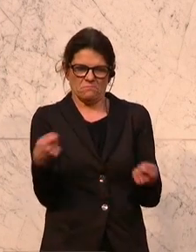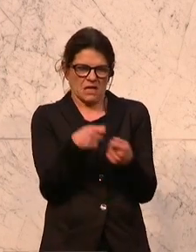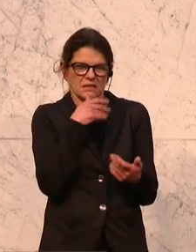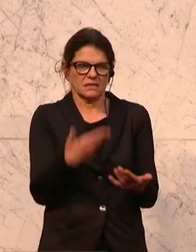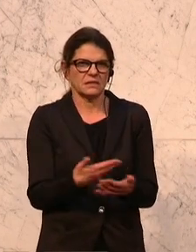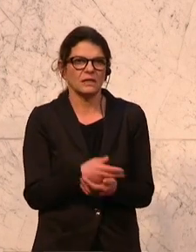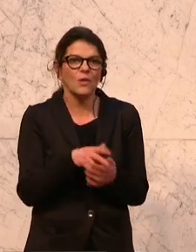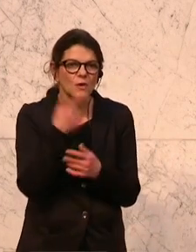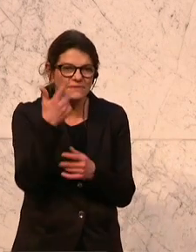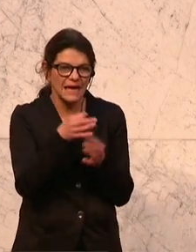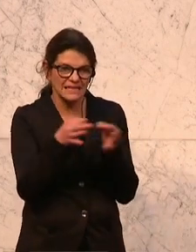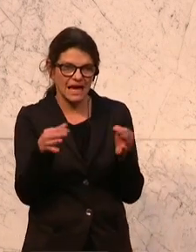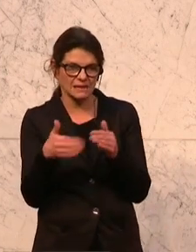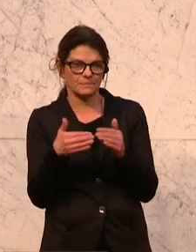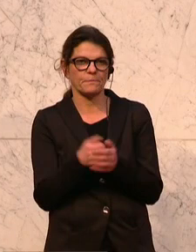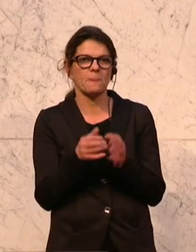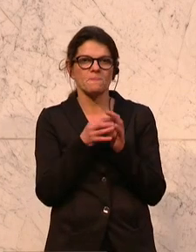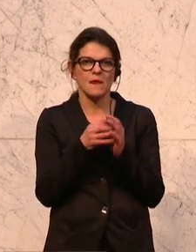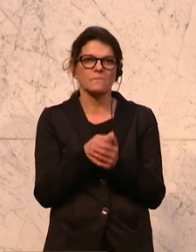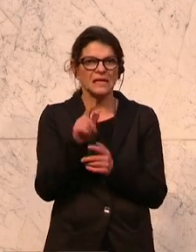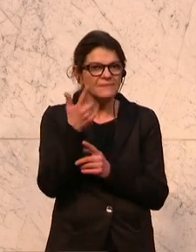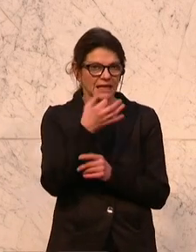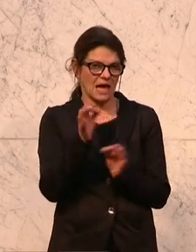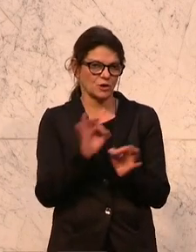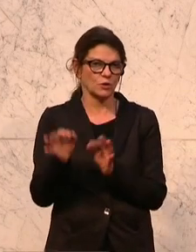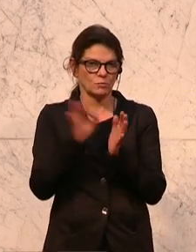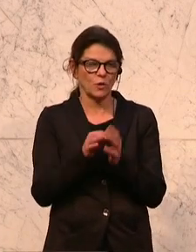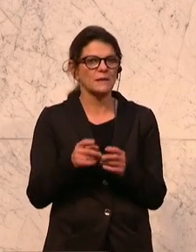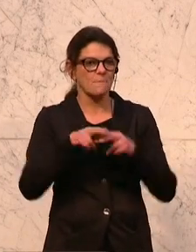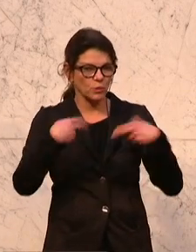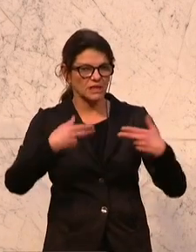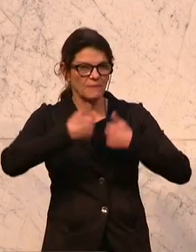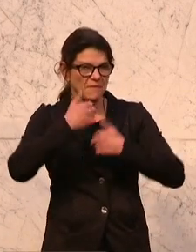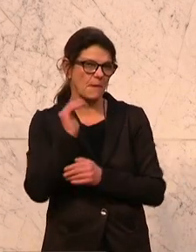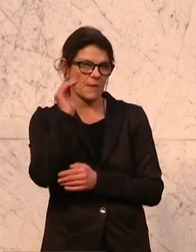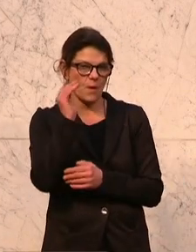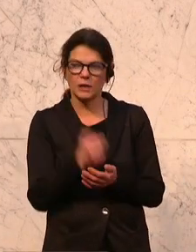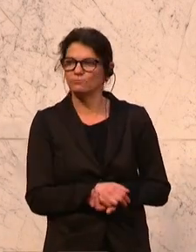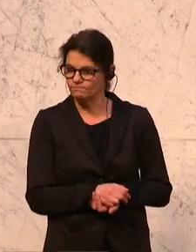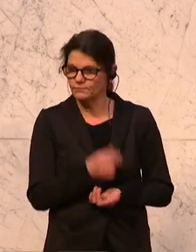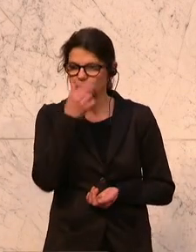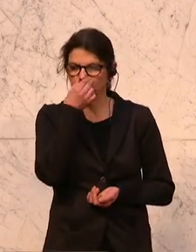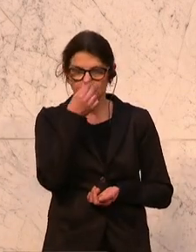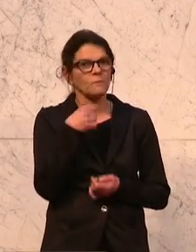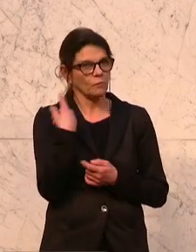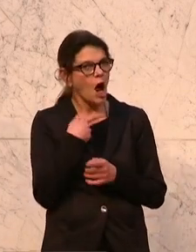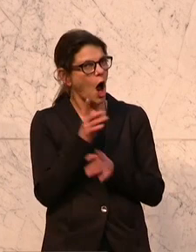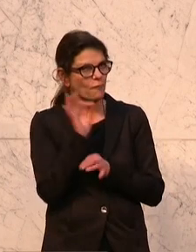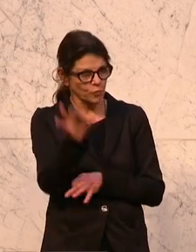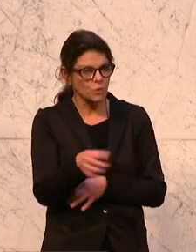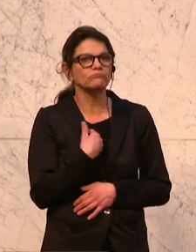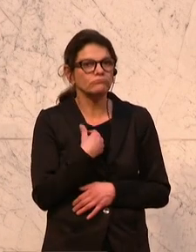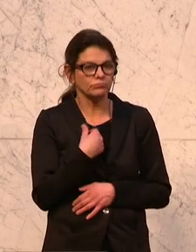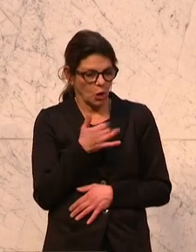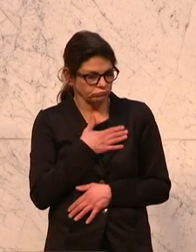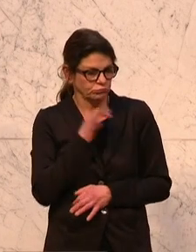möchte noch zwei Sätze sagen zum zweiten Tagesordnungspunkt, Bundeswettbewerbsbehörde, sind wir auch dafür. Wir sind